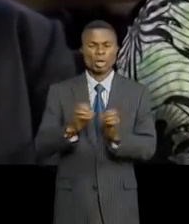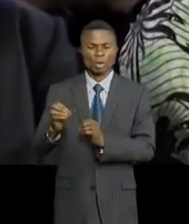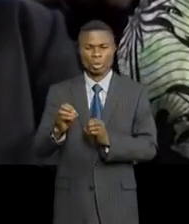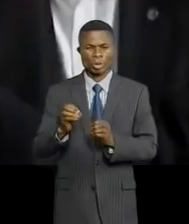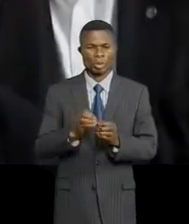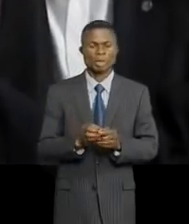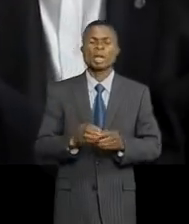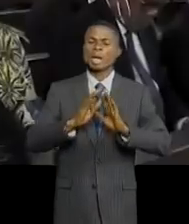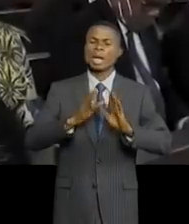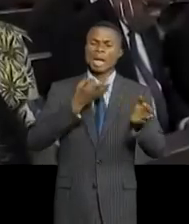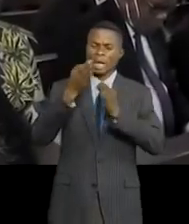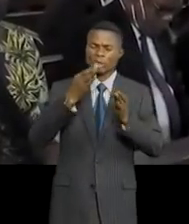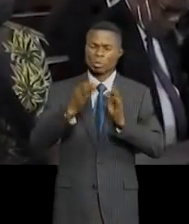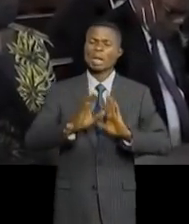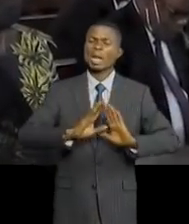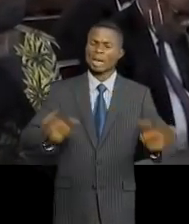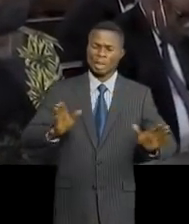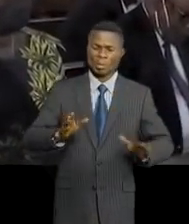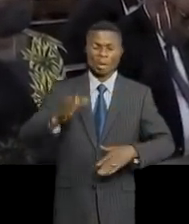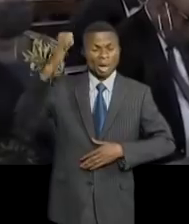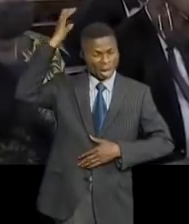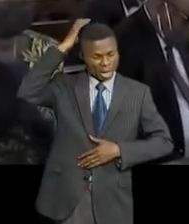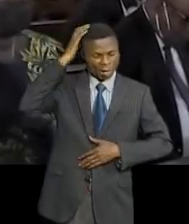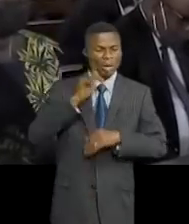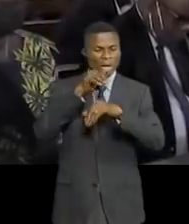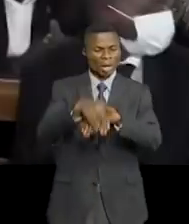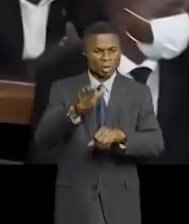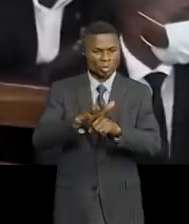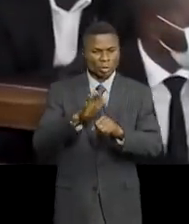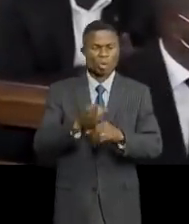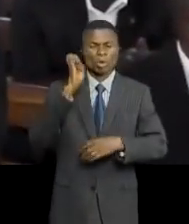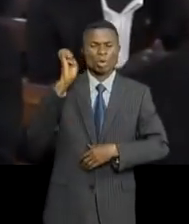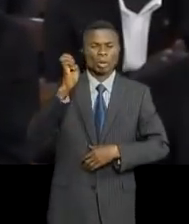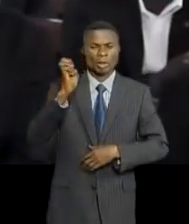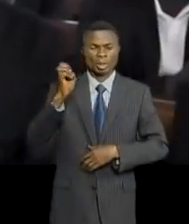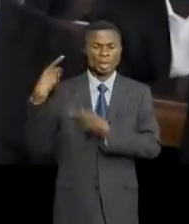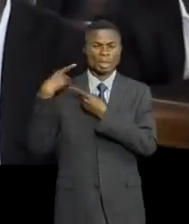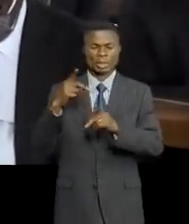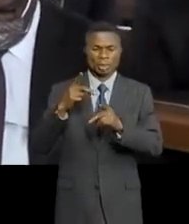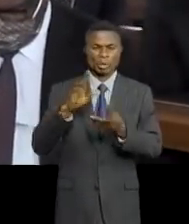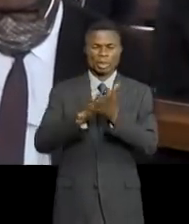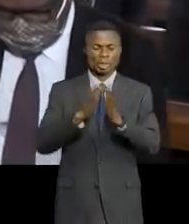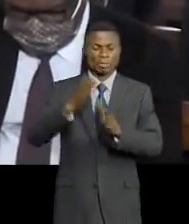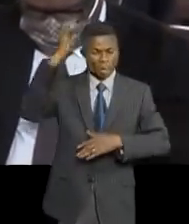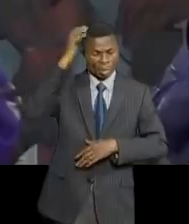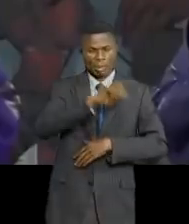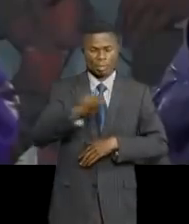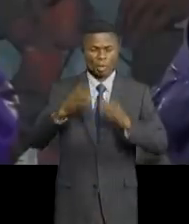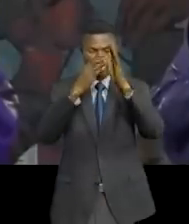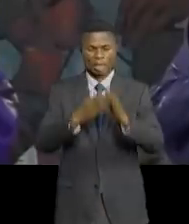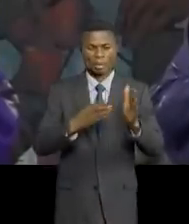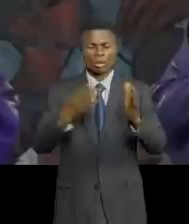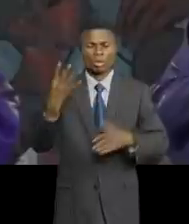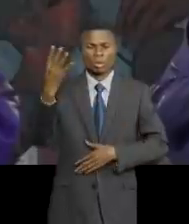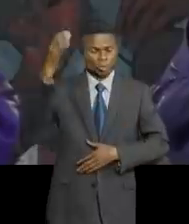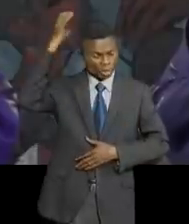le mérite de ce prélat catholique qui s'est montré engagé pour l'évangile. Depuis son installation canonique en 1994,